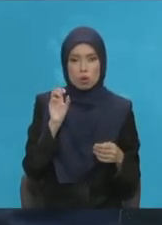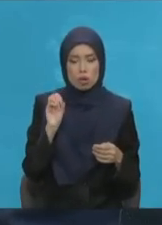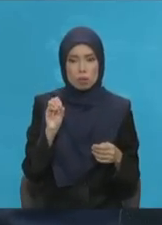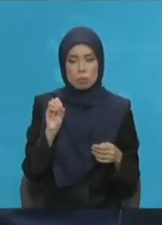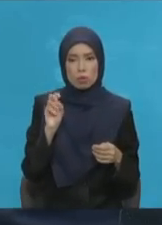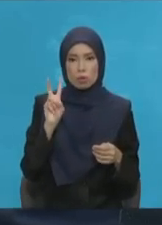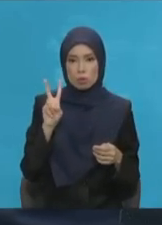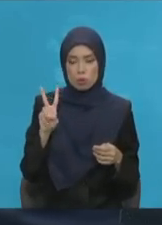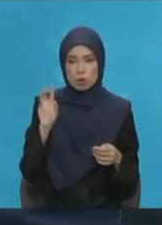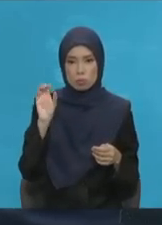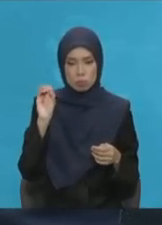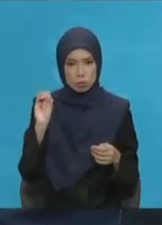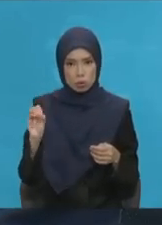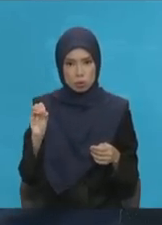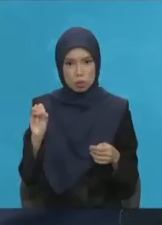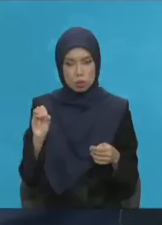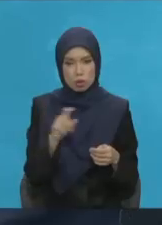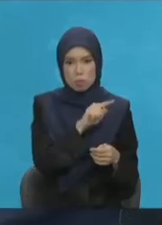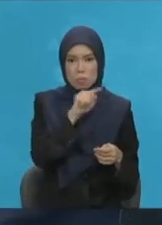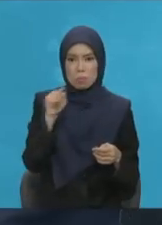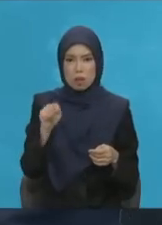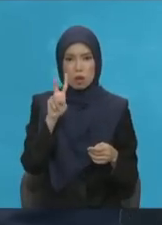bermula dari tahun 2020